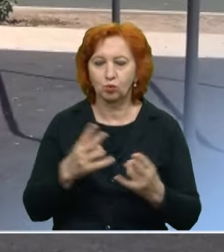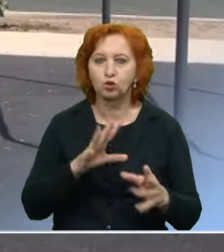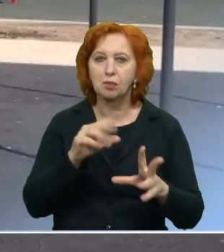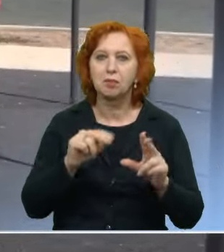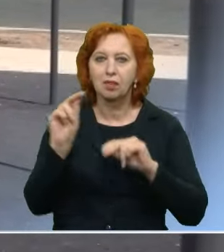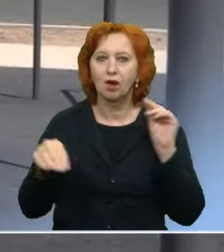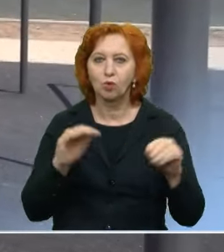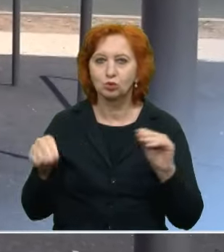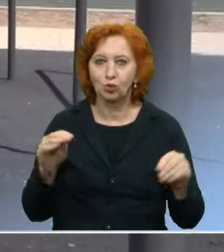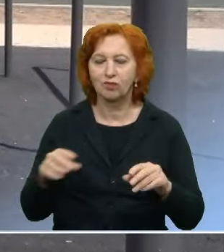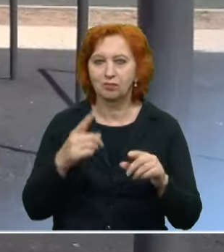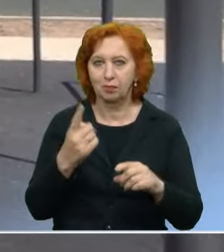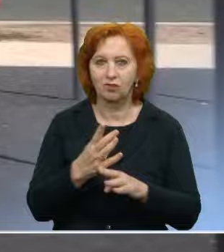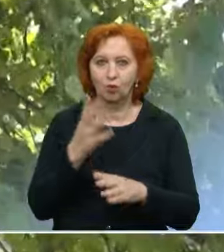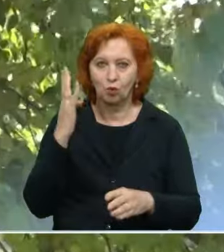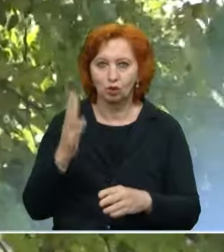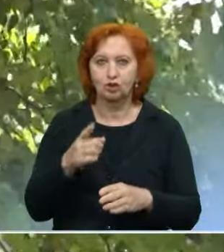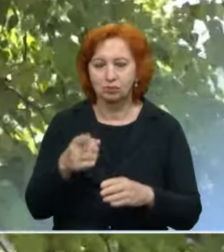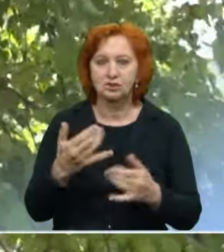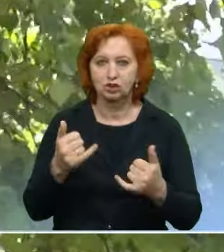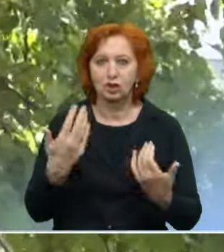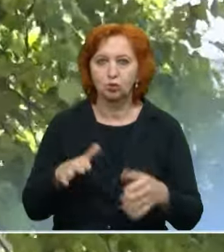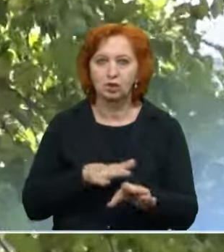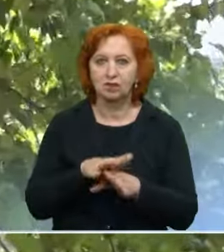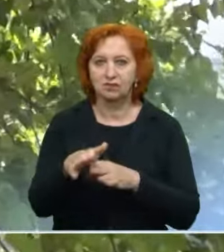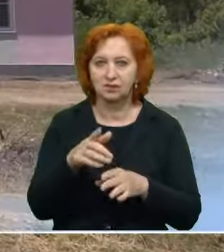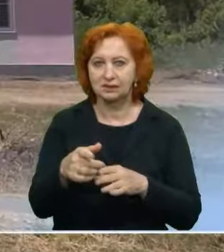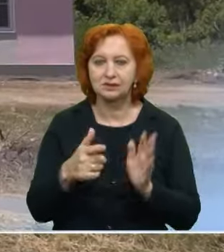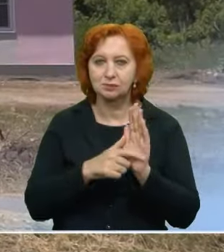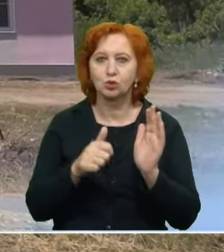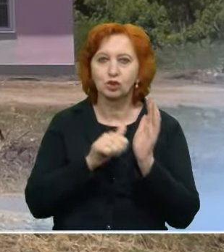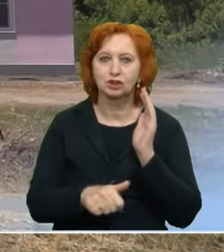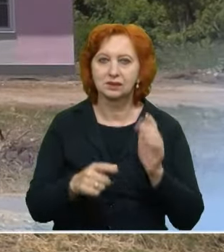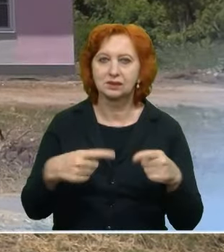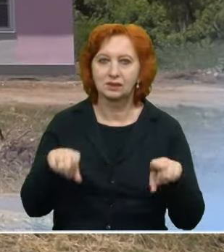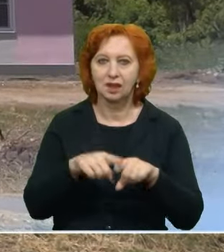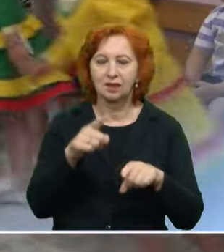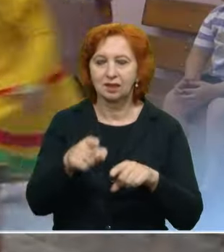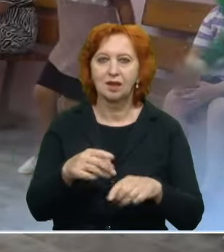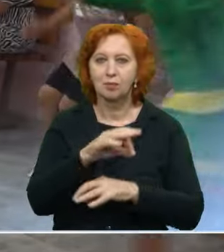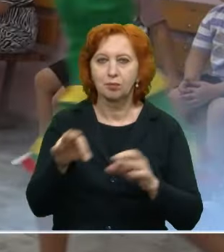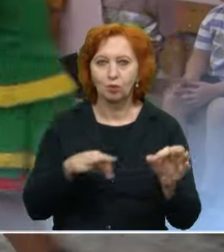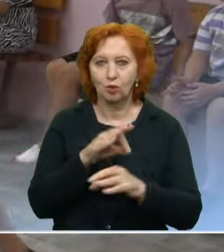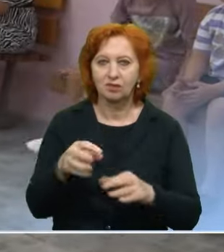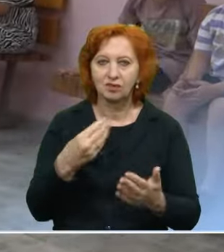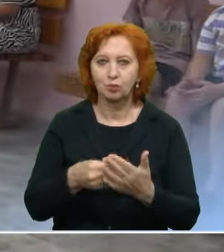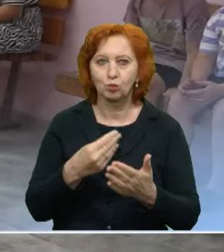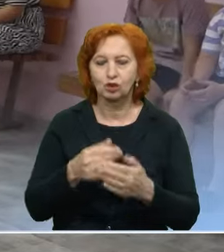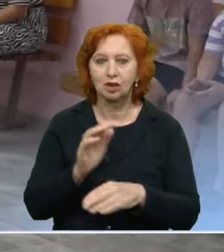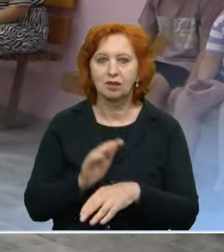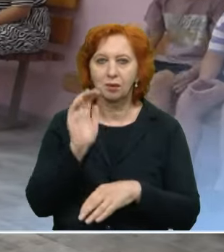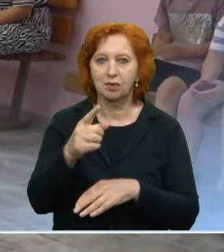в первую очередь. Добавлю, что в области уже реализовали более 760 таких проектов. На это из регионального бюджета направили